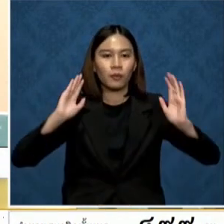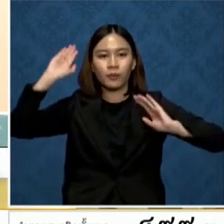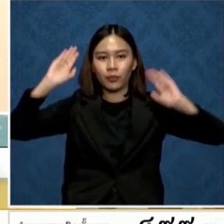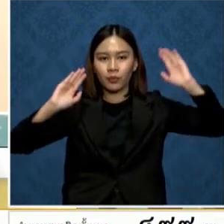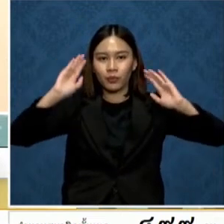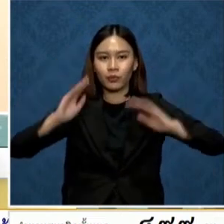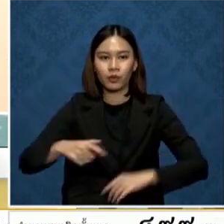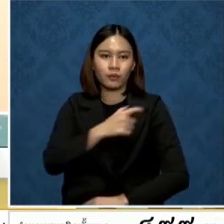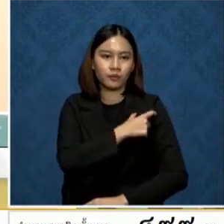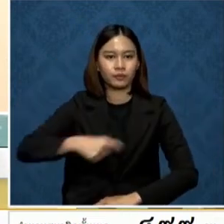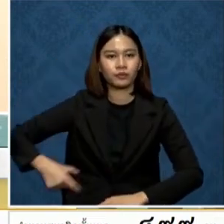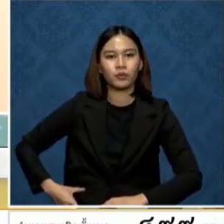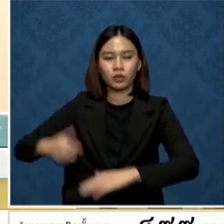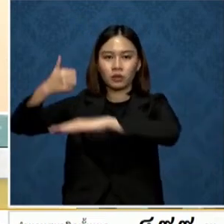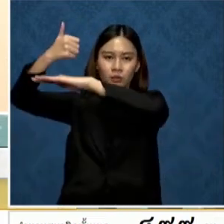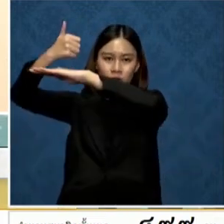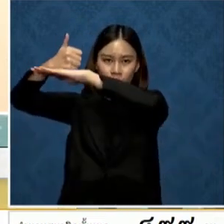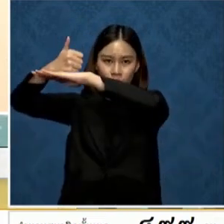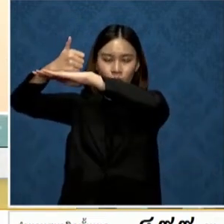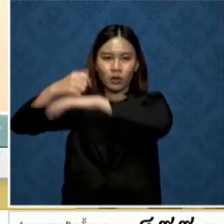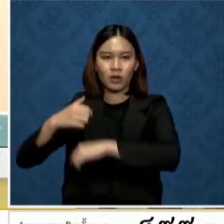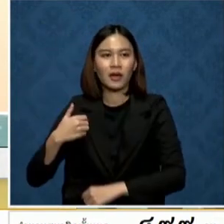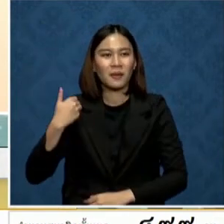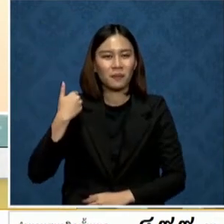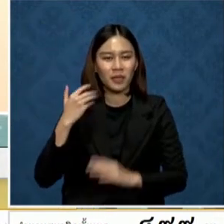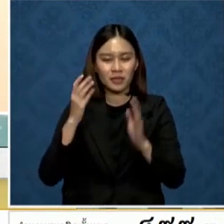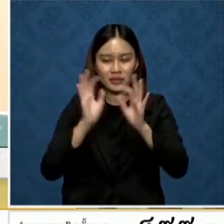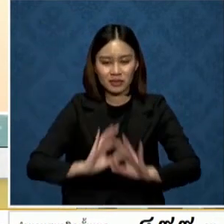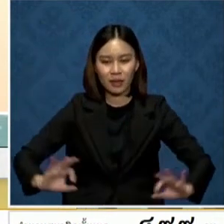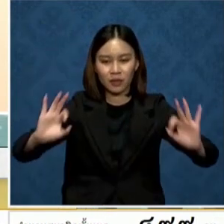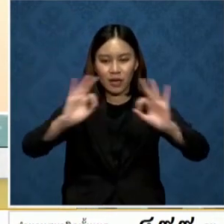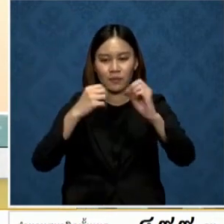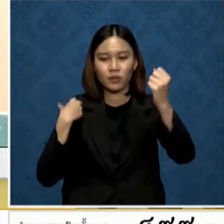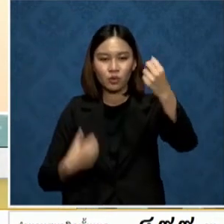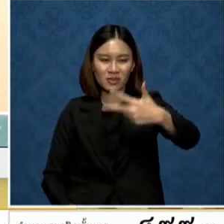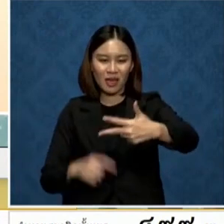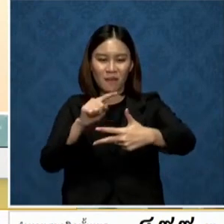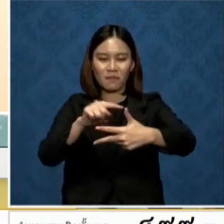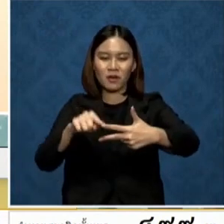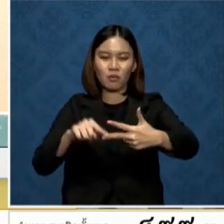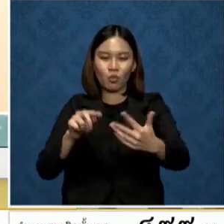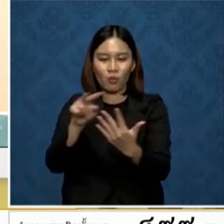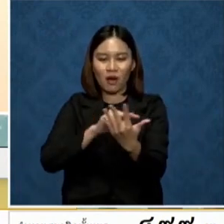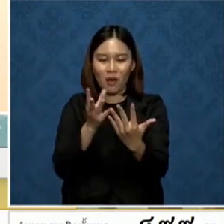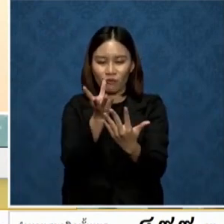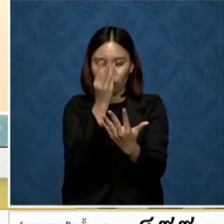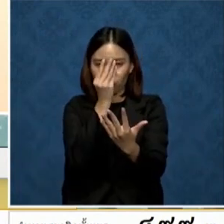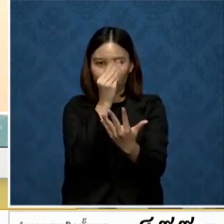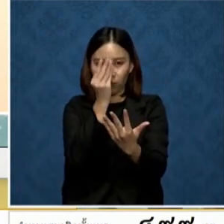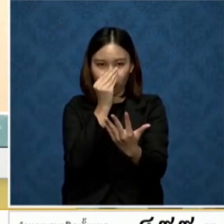อันมีพระมหากษัตริย์ทรงเป็นพระประมุขเรามีเสาหลักอยู่ 3เสาอันนี้ผมท่องมาตั้งแต่ผมเรียนหนังสือ